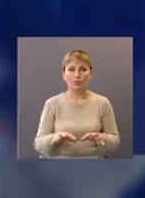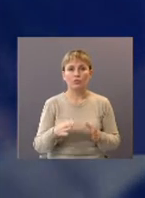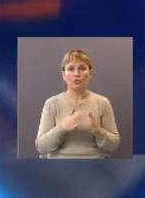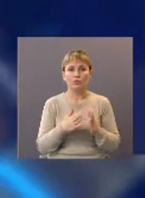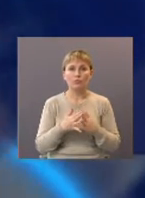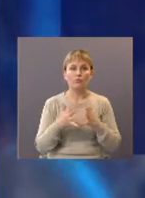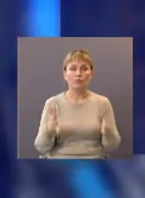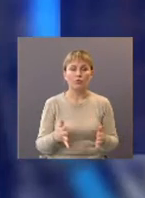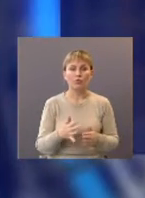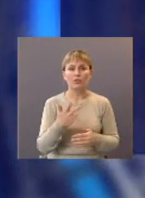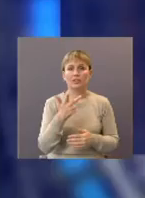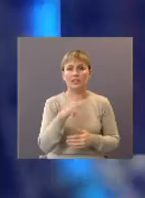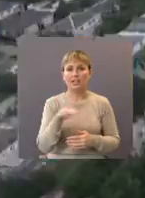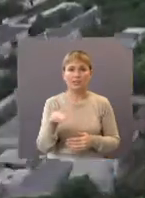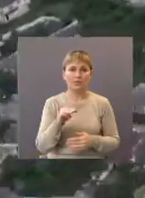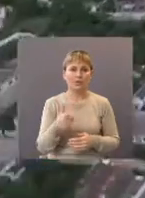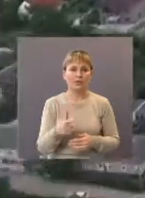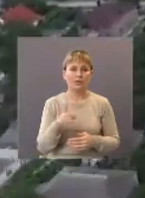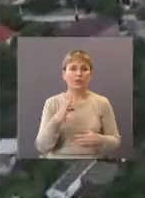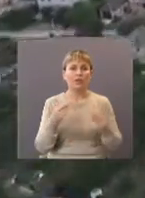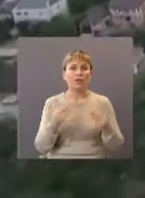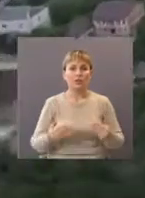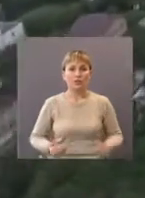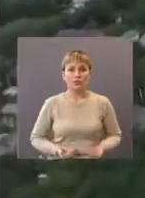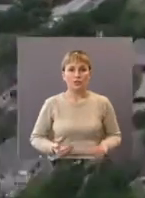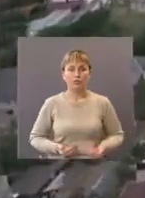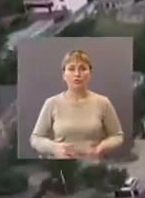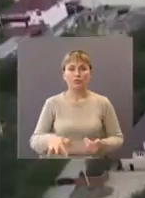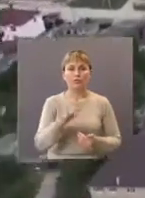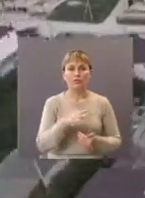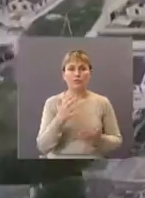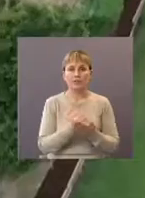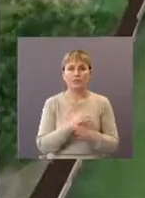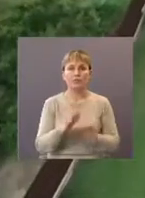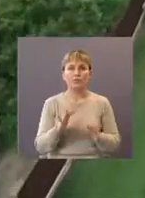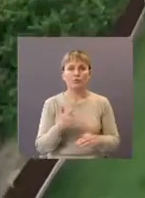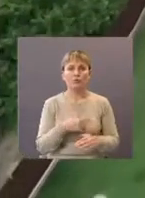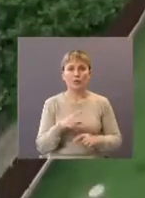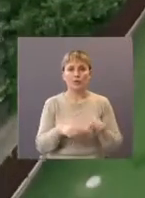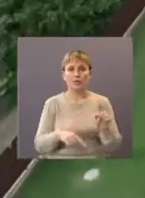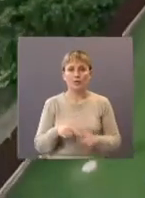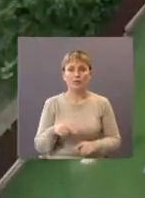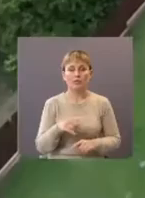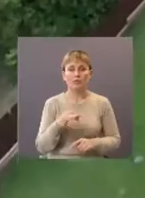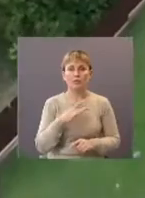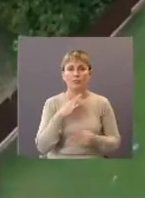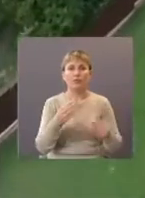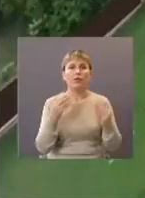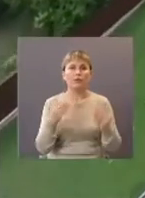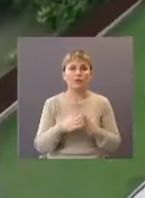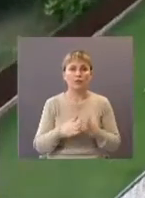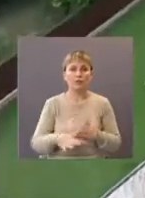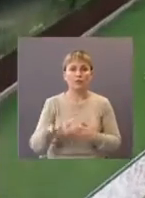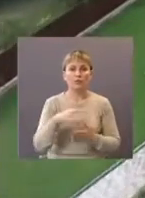имущество более чем на 1 000 000 000 тенге. Но элитным жильем зажиточные граждане владеют не только у себя на родине. Немало шикарных апартаментов